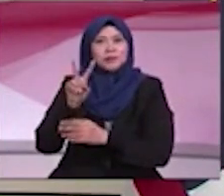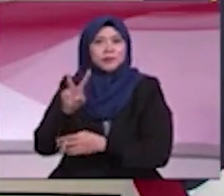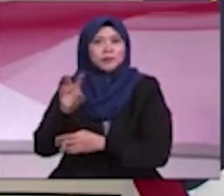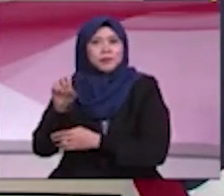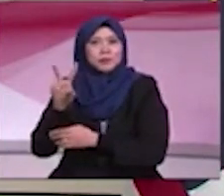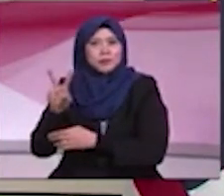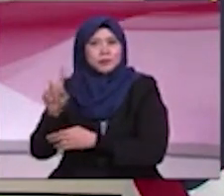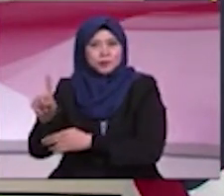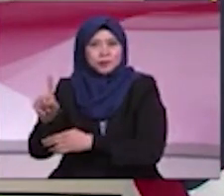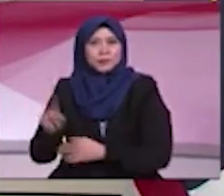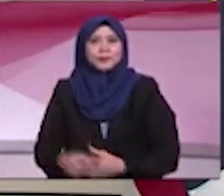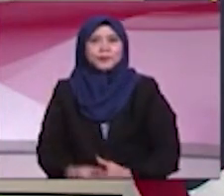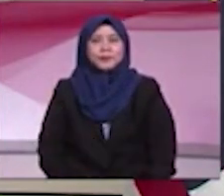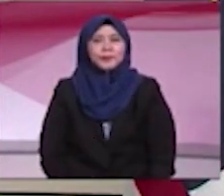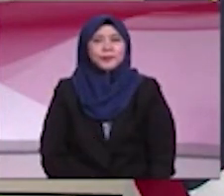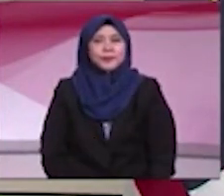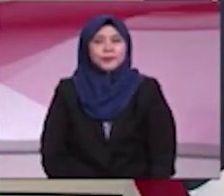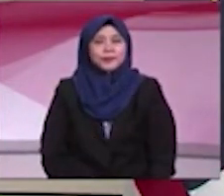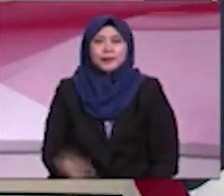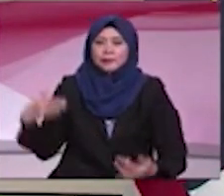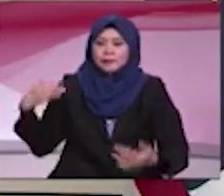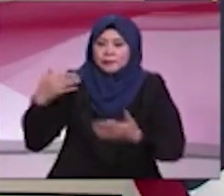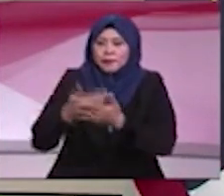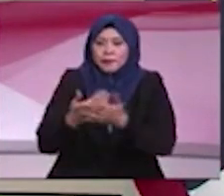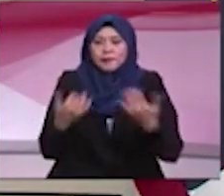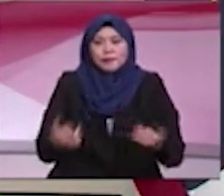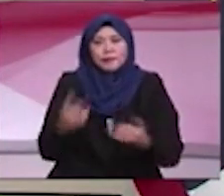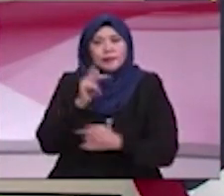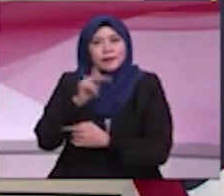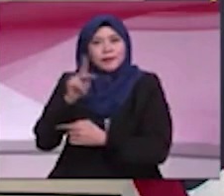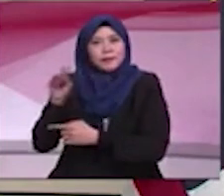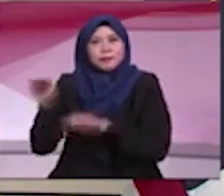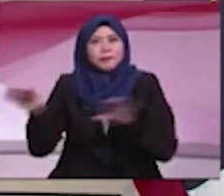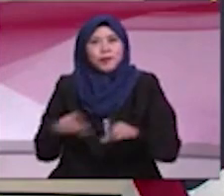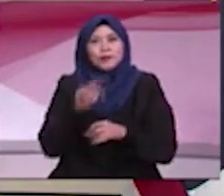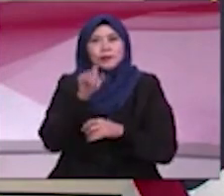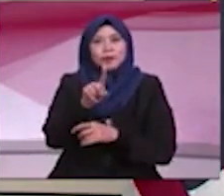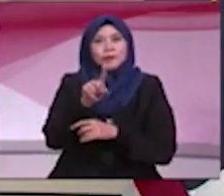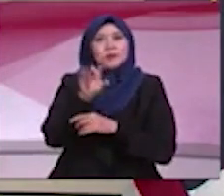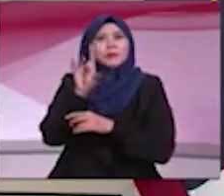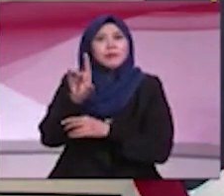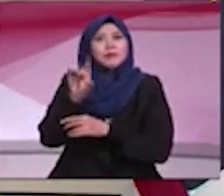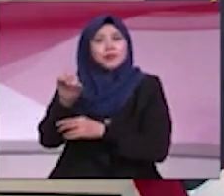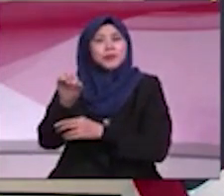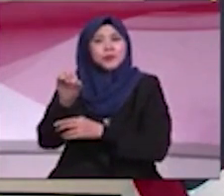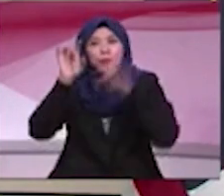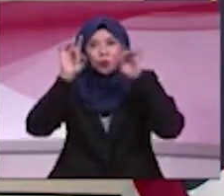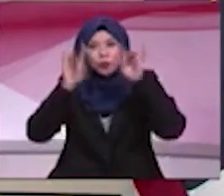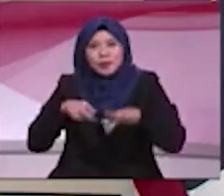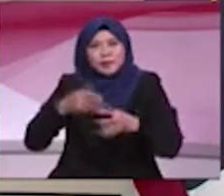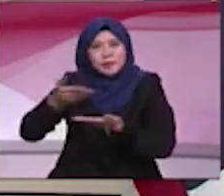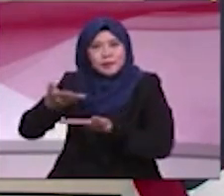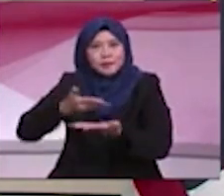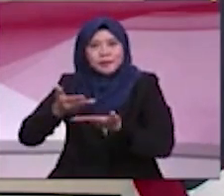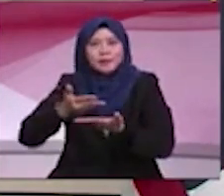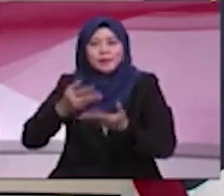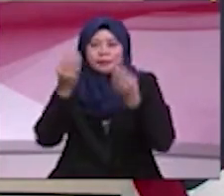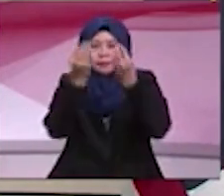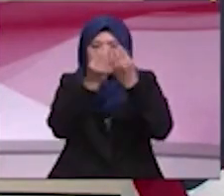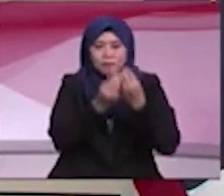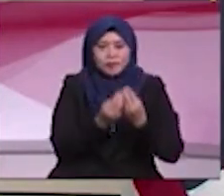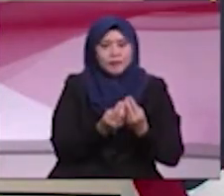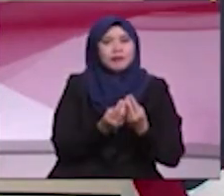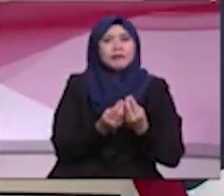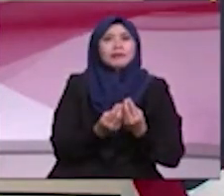21 sehingga kini Keken telah melaksanakan 108 ujian saringan dan daripada jumlah